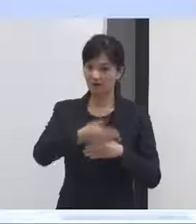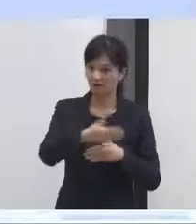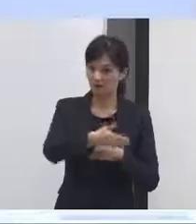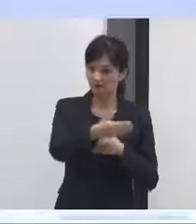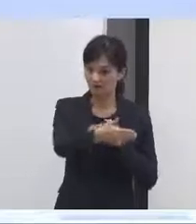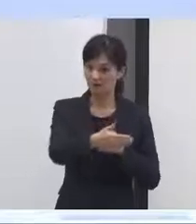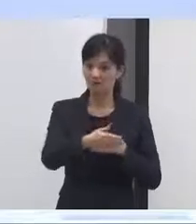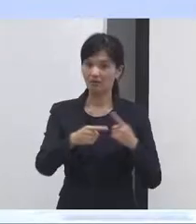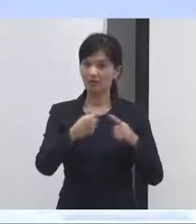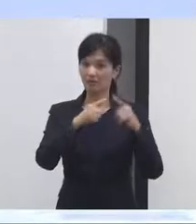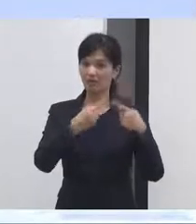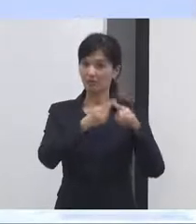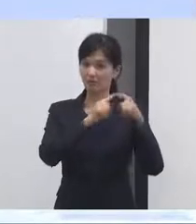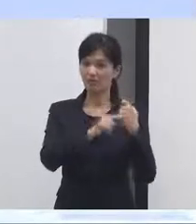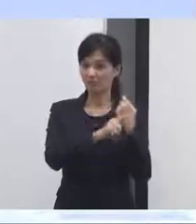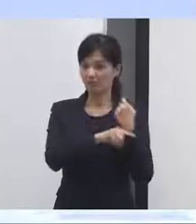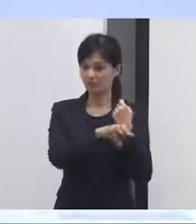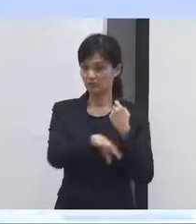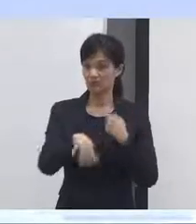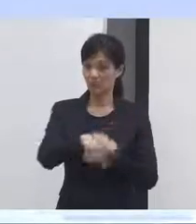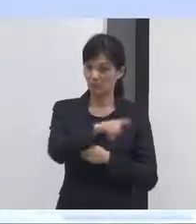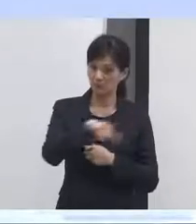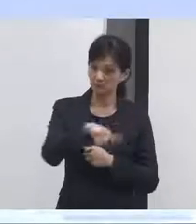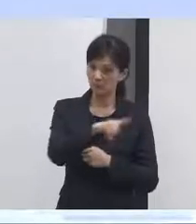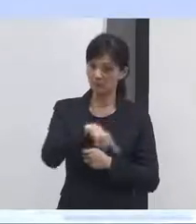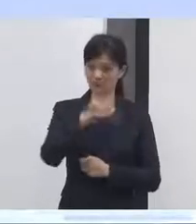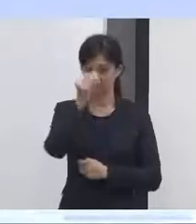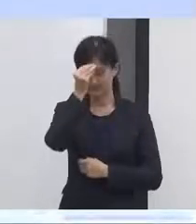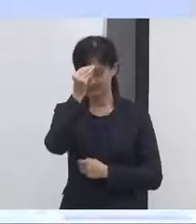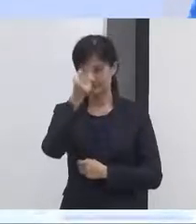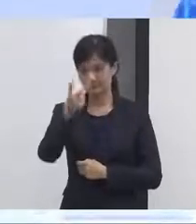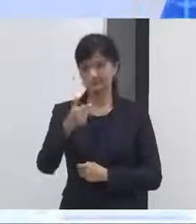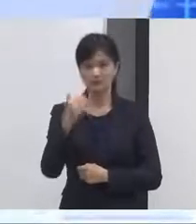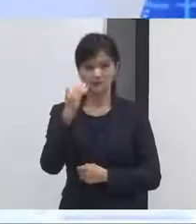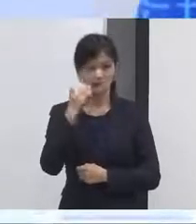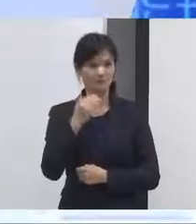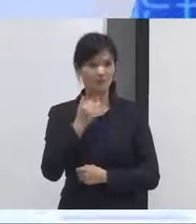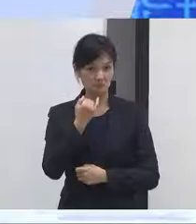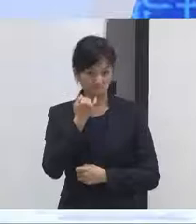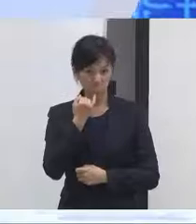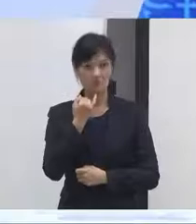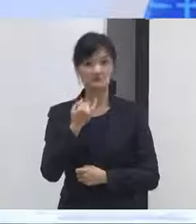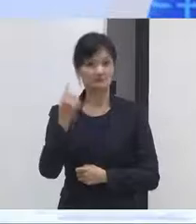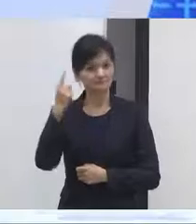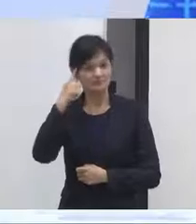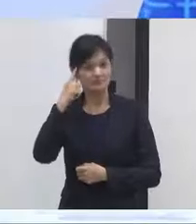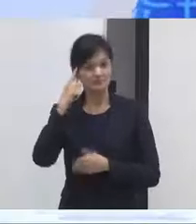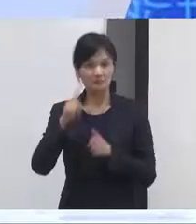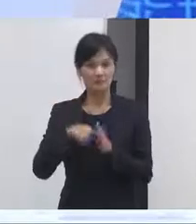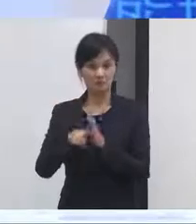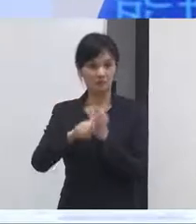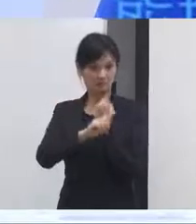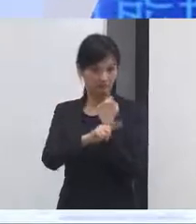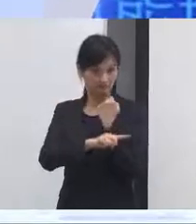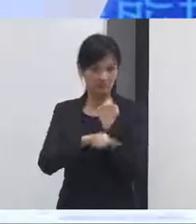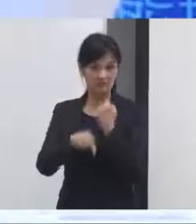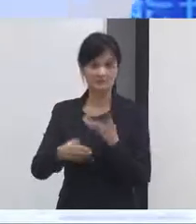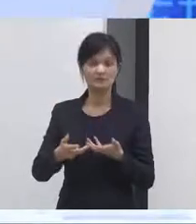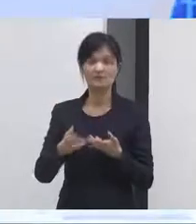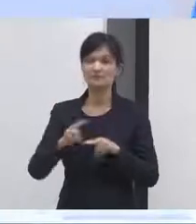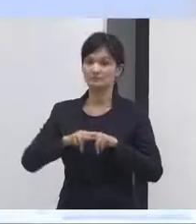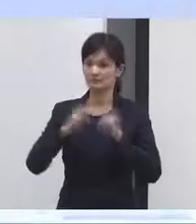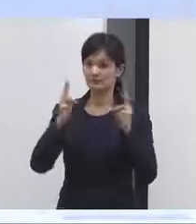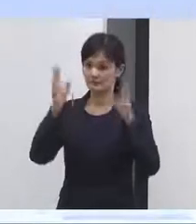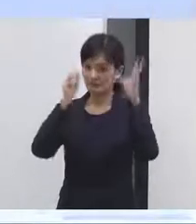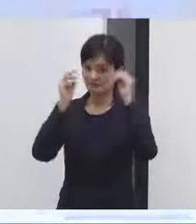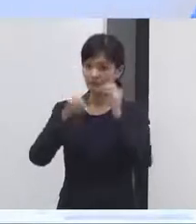诉讼的过程，其实对他们来讲产生很大的困扰。如果有机会有一个专法，刚刚提到开放资料专法的部分，或许可